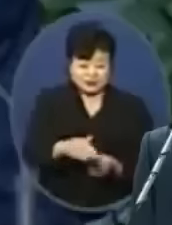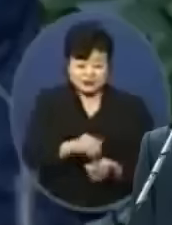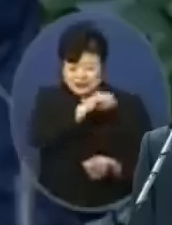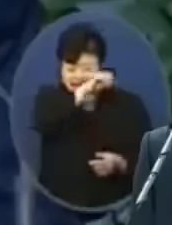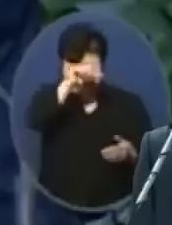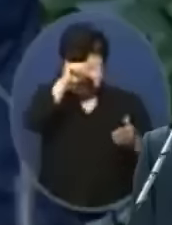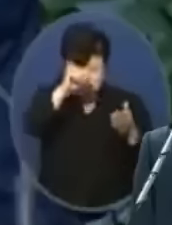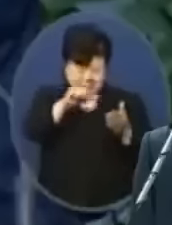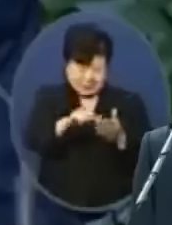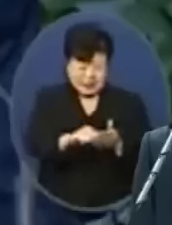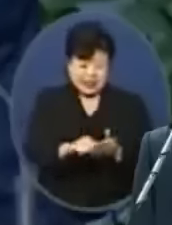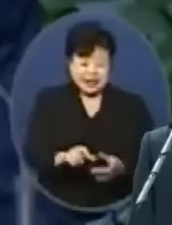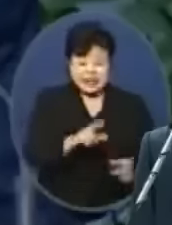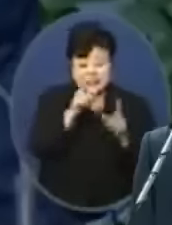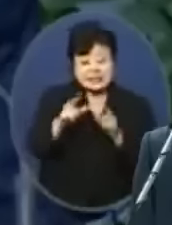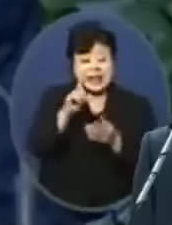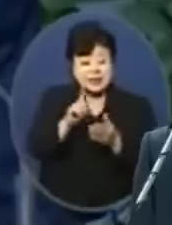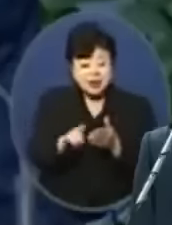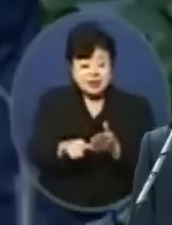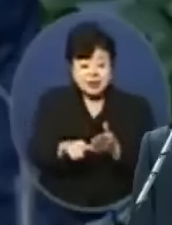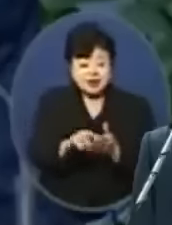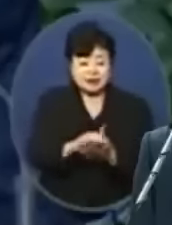일생을 살면서